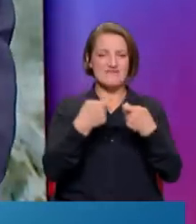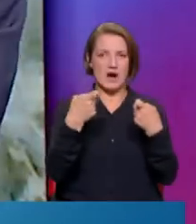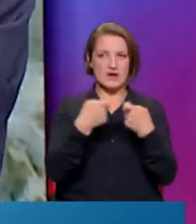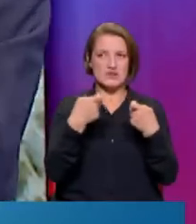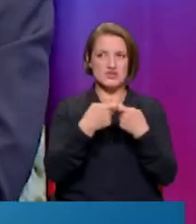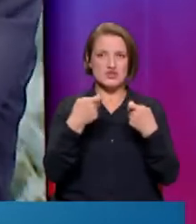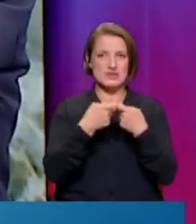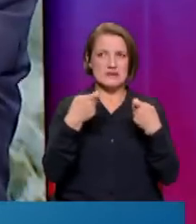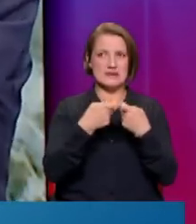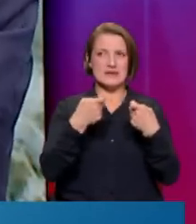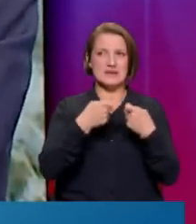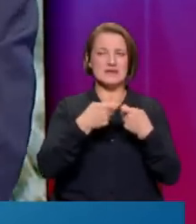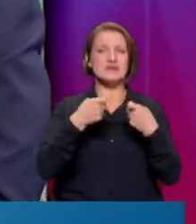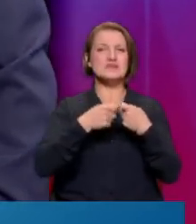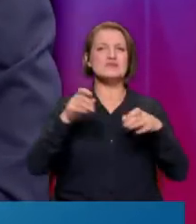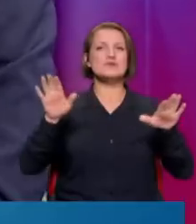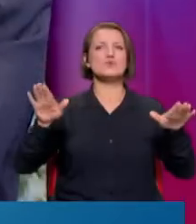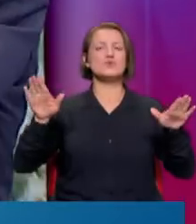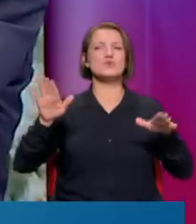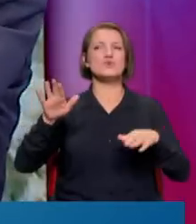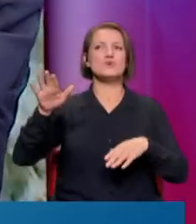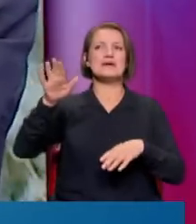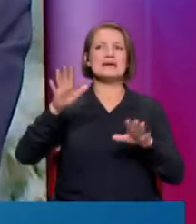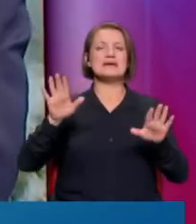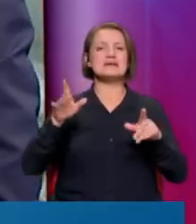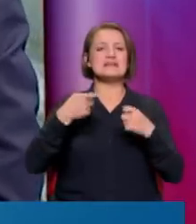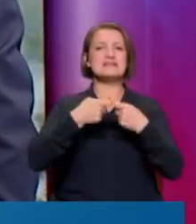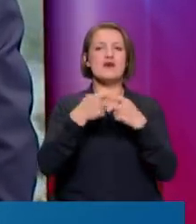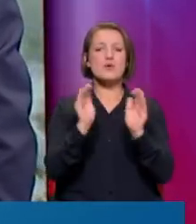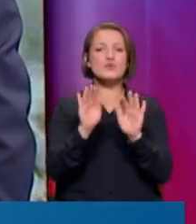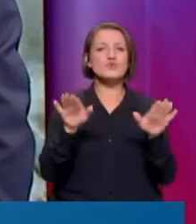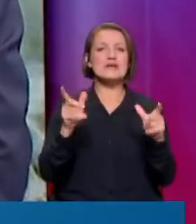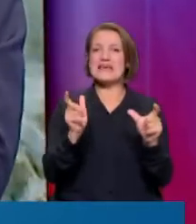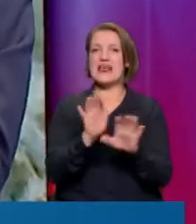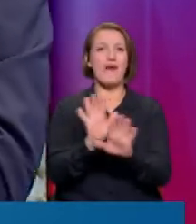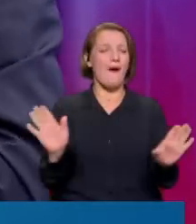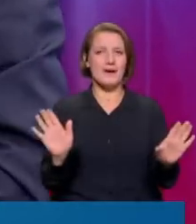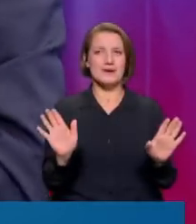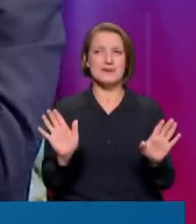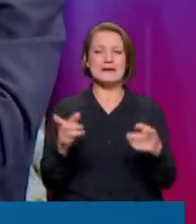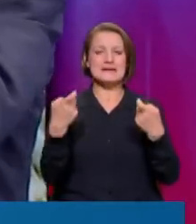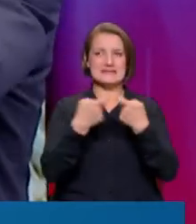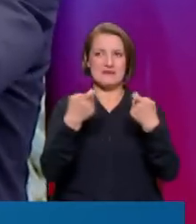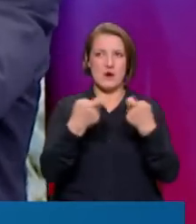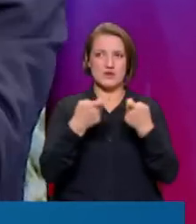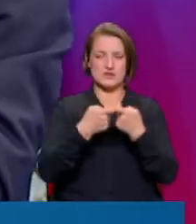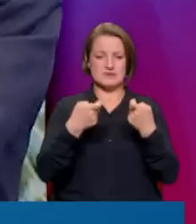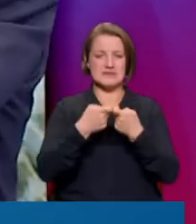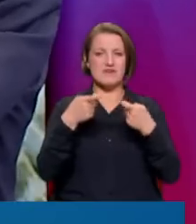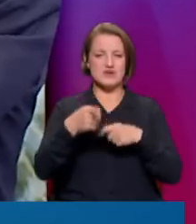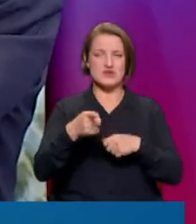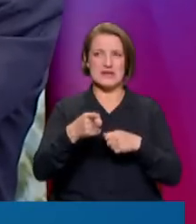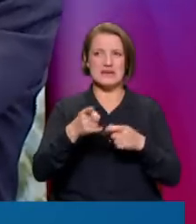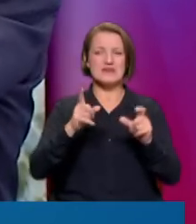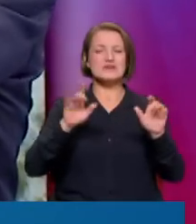Savaş Şahinleri daima sever savaşta güvercinlerin yeri yok yani Savaş savaştaki